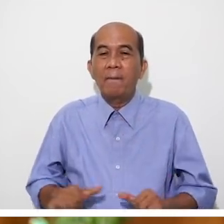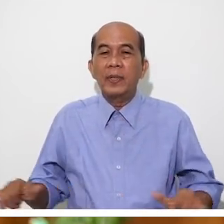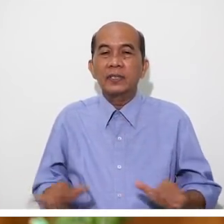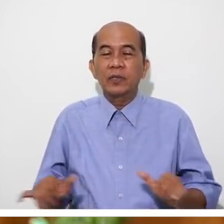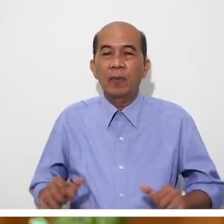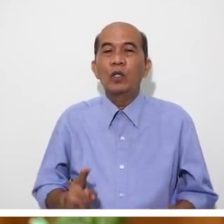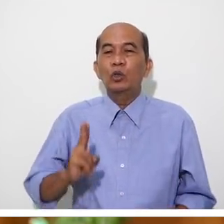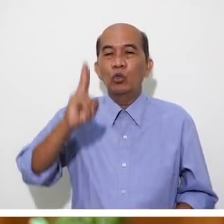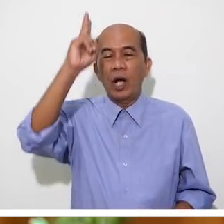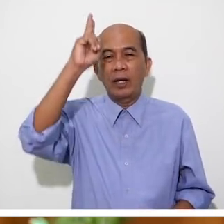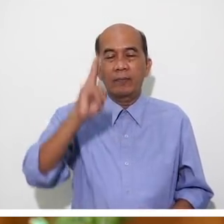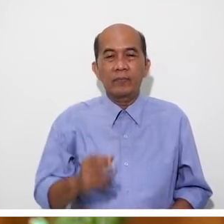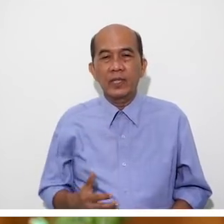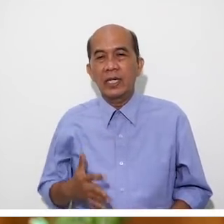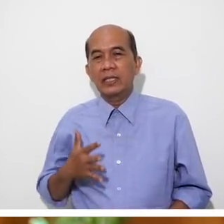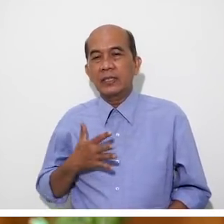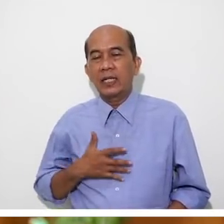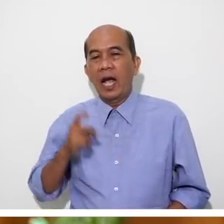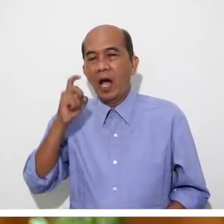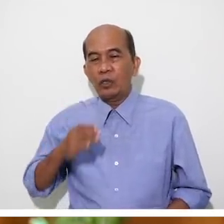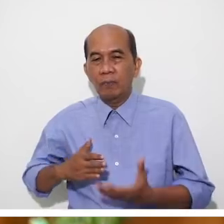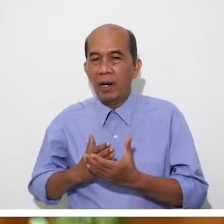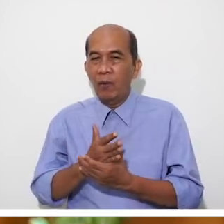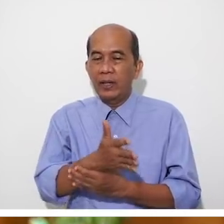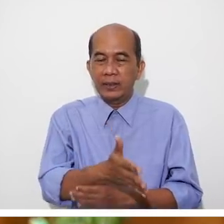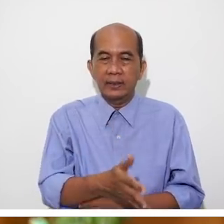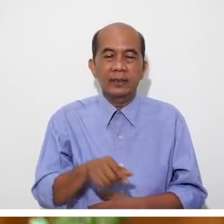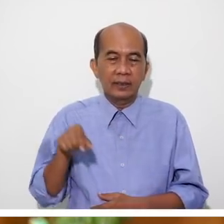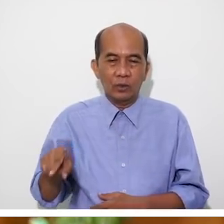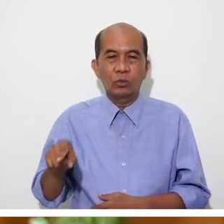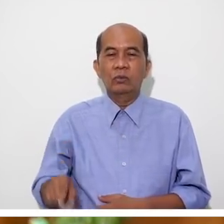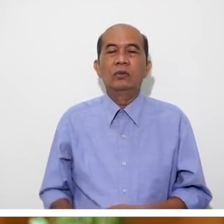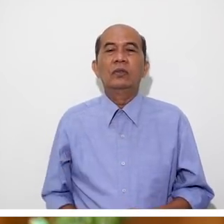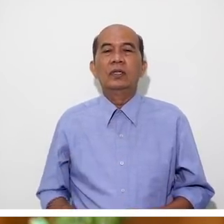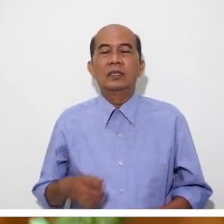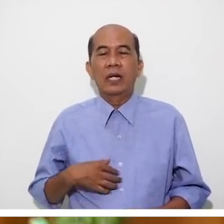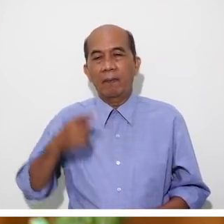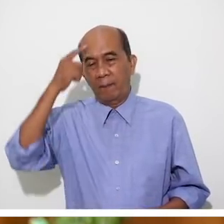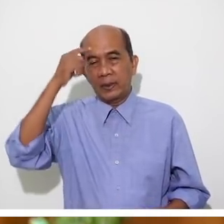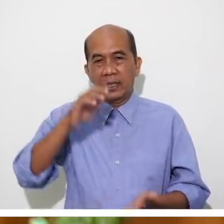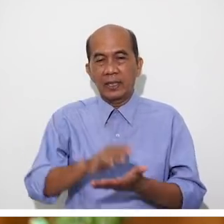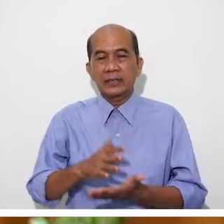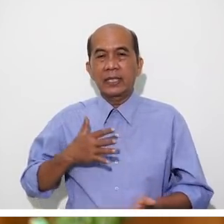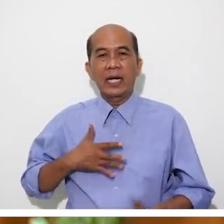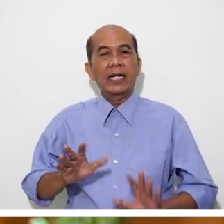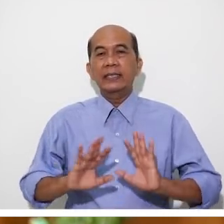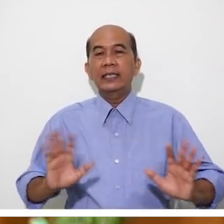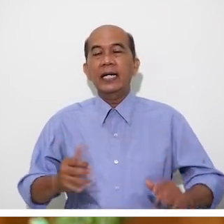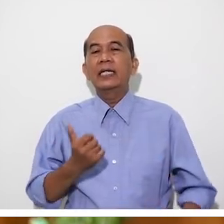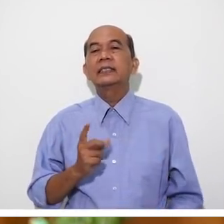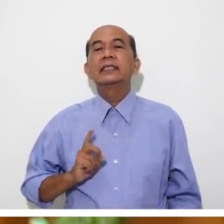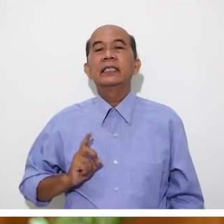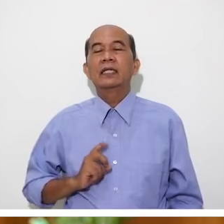dengan Tuhan. Bahwa saya harus melewati situasi yang seperti ini. Dan saya percaya saya tidak sendirian. Karena firman